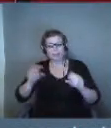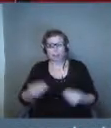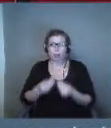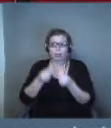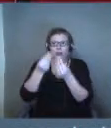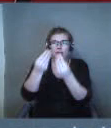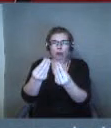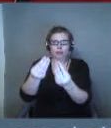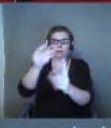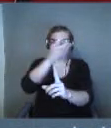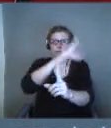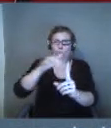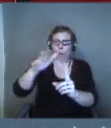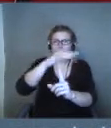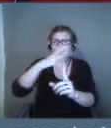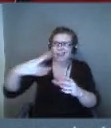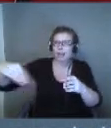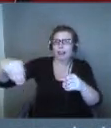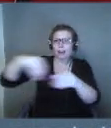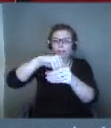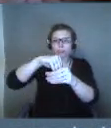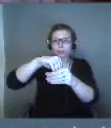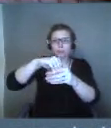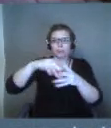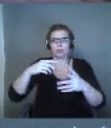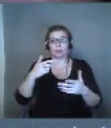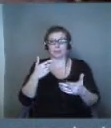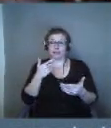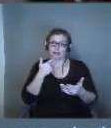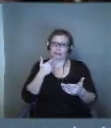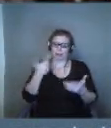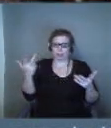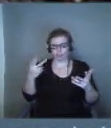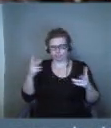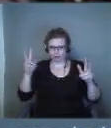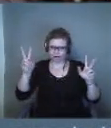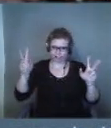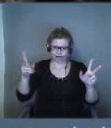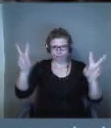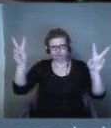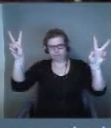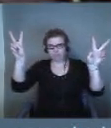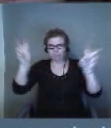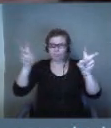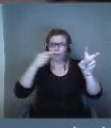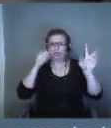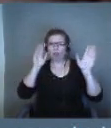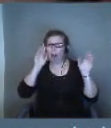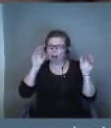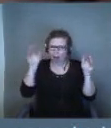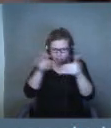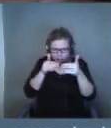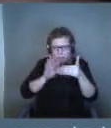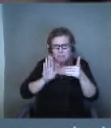hein. C'est-à-dire permettre de faire sauter ce qu'en termes de journalistique, j'appellerais faire sauter cette espèce de ghetto dans lequel, malheureusement, souvent, ils